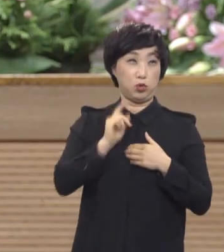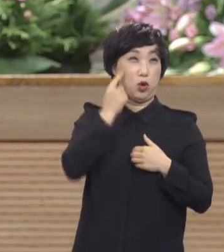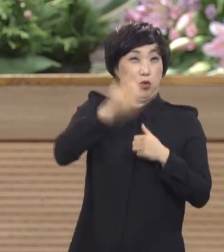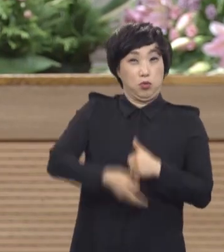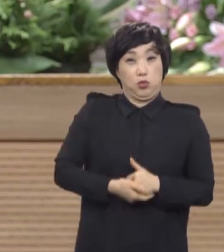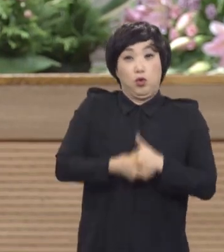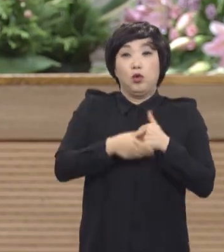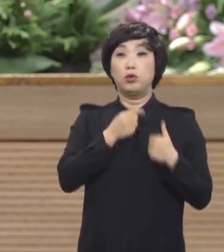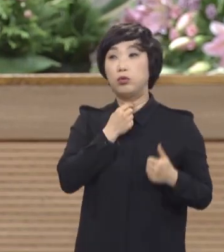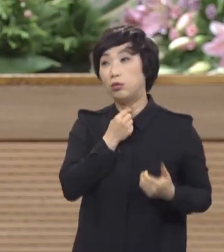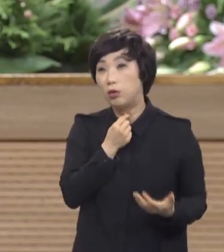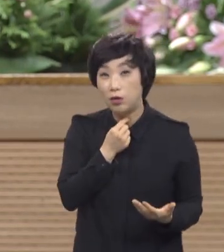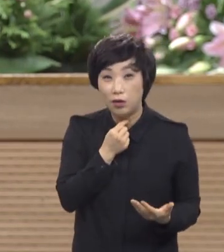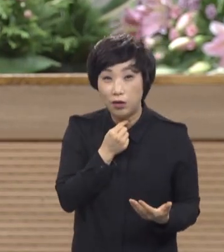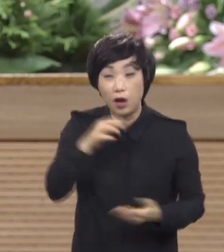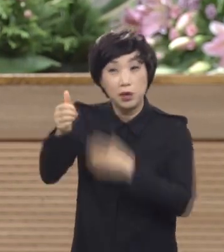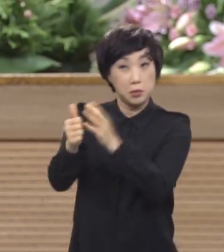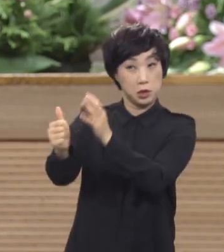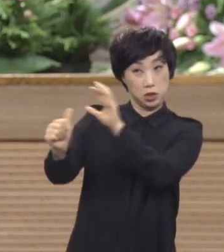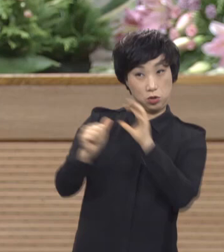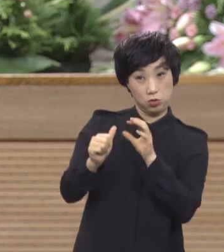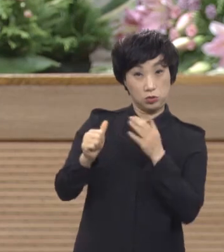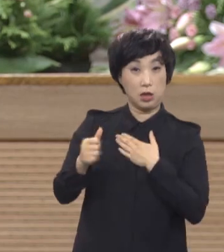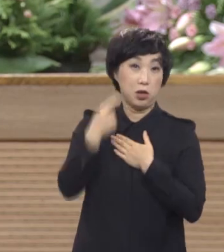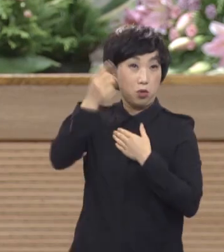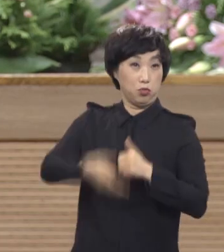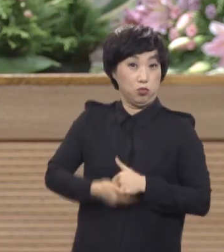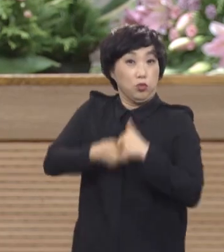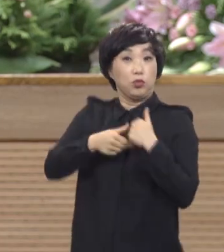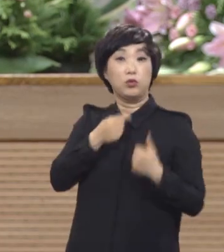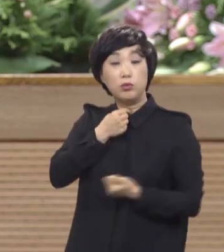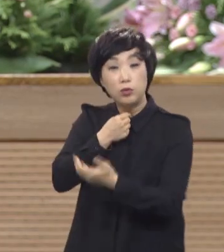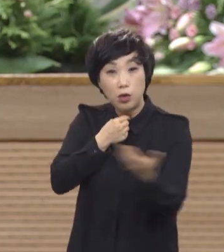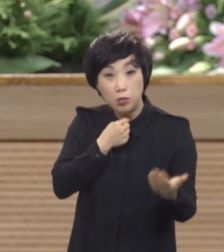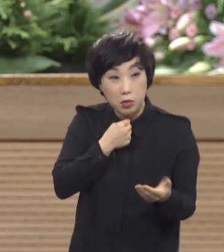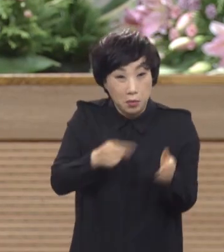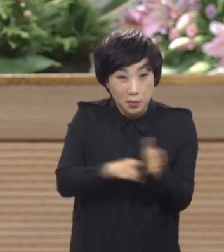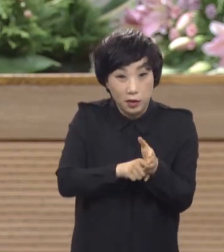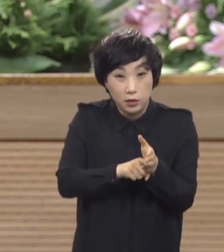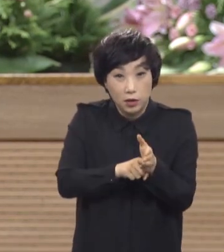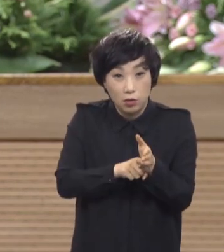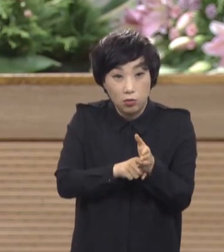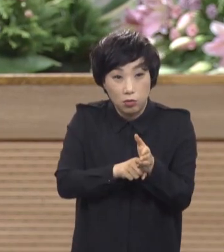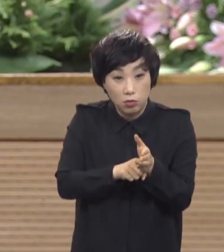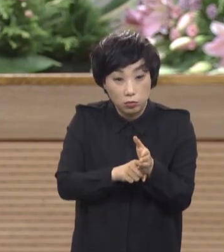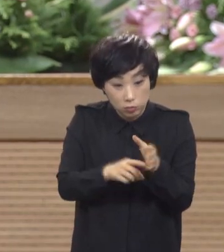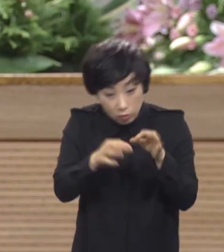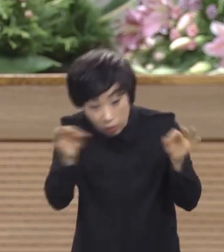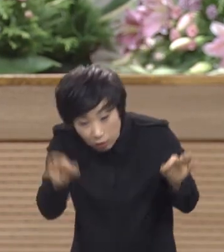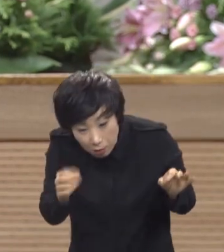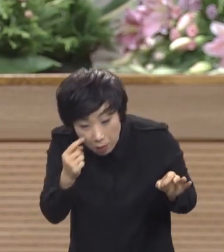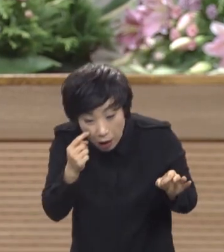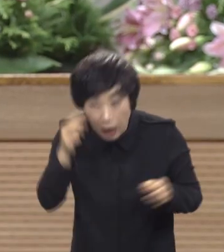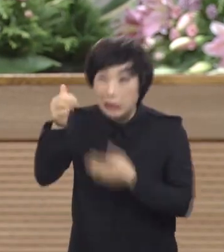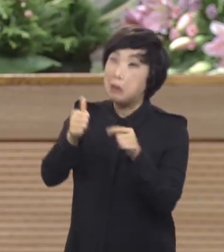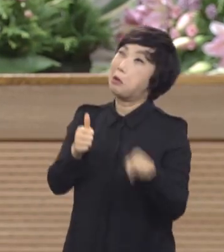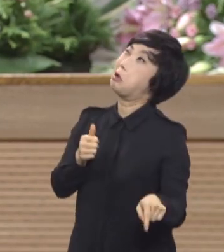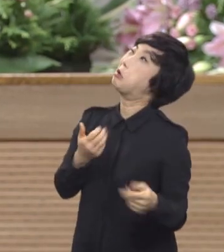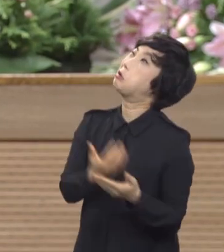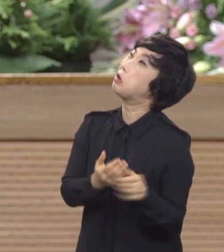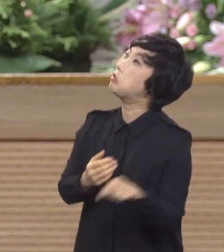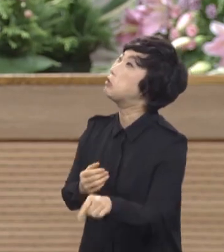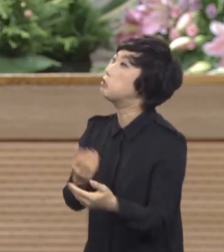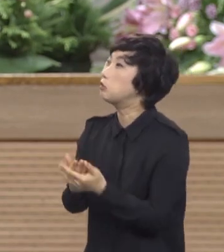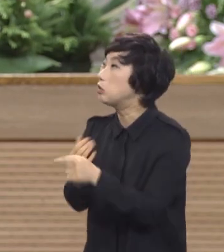하나님을 이용해서 대영광 받으려고 하고 민누라면서 하나님 이것 주셔 저것